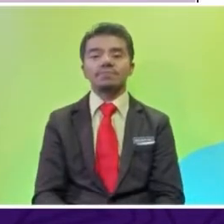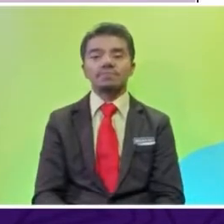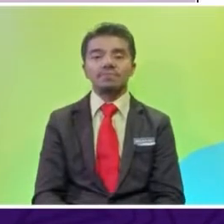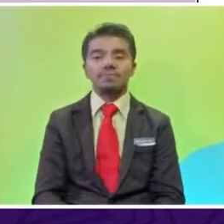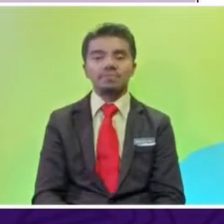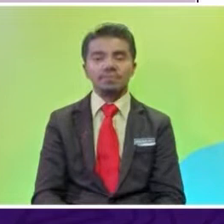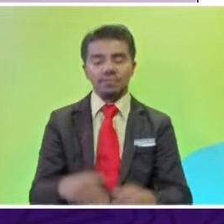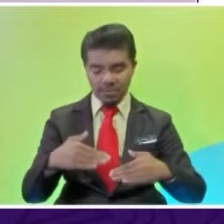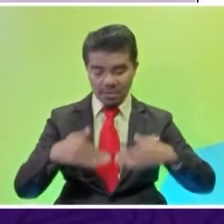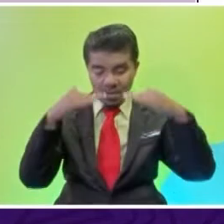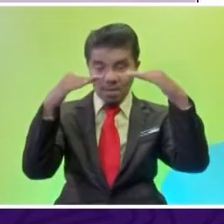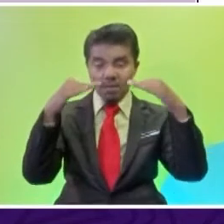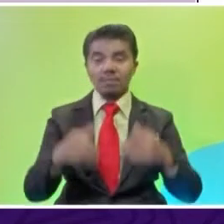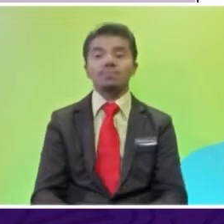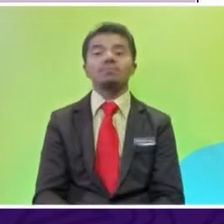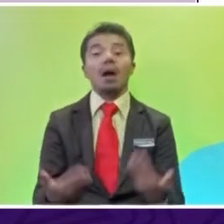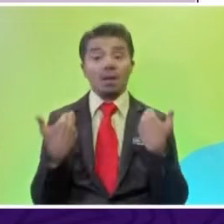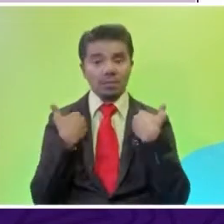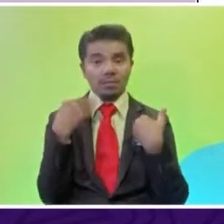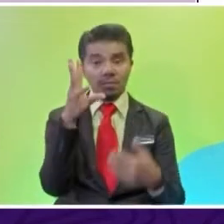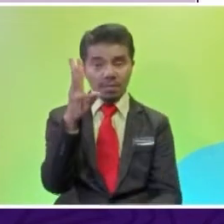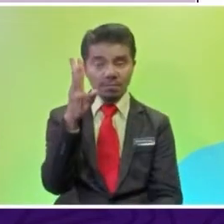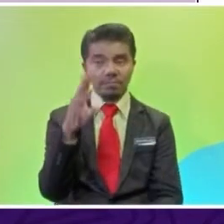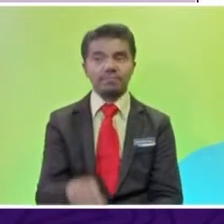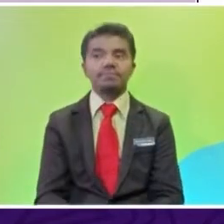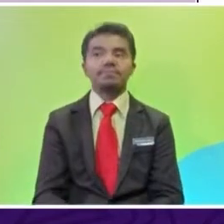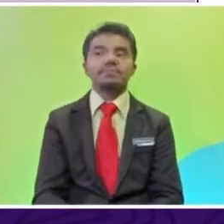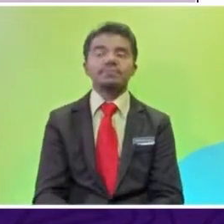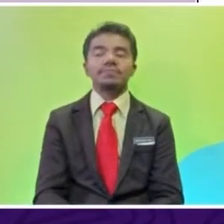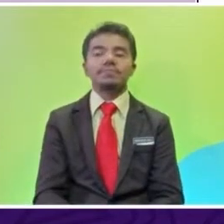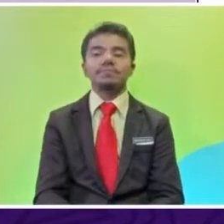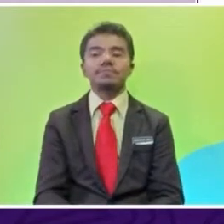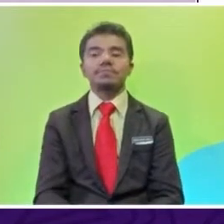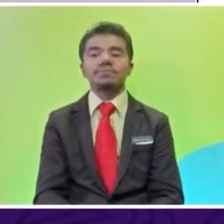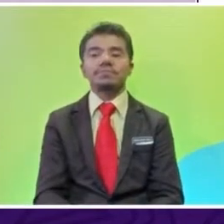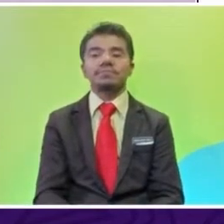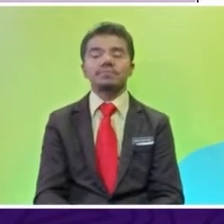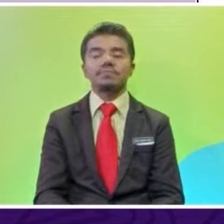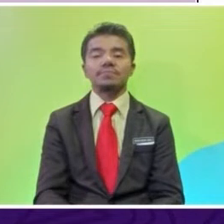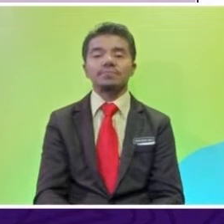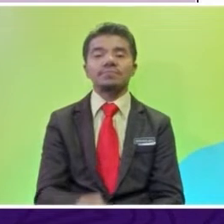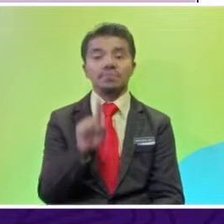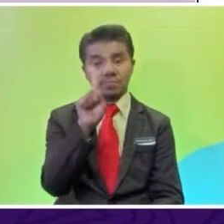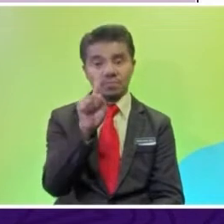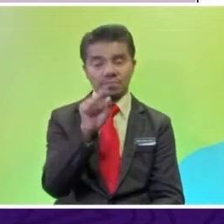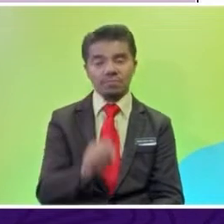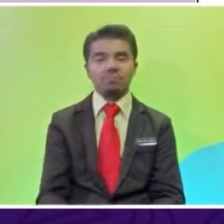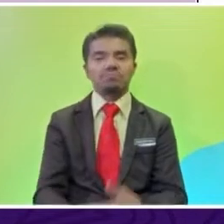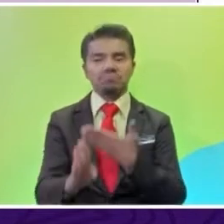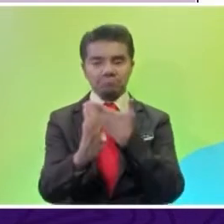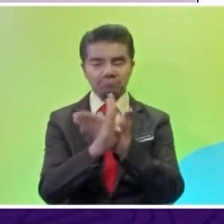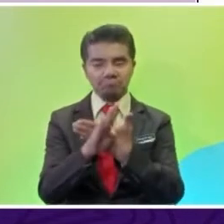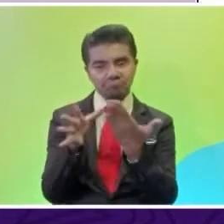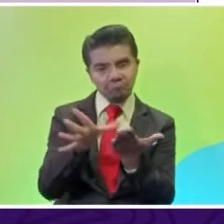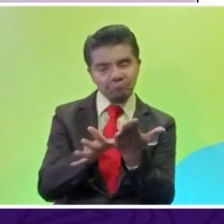penguasaan tahap penguasaan ini ada 6 Tipe 1 yaitu menyatakan bayi dada dalam topik itu belajar TV 2 menerangkan